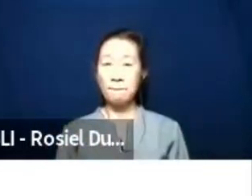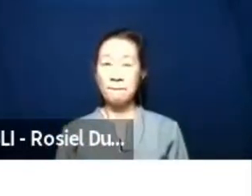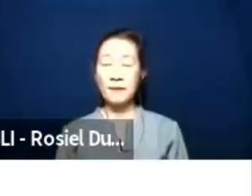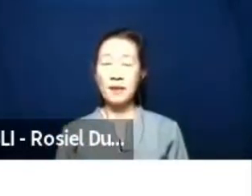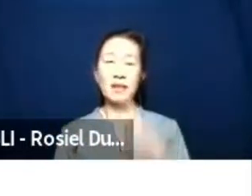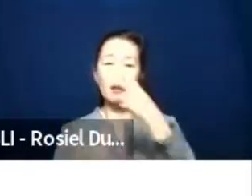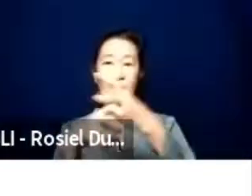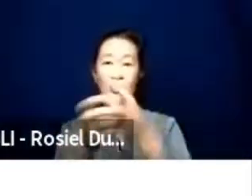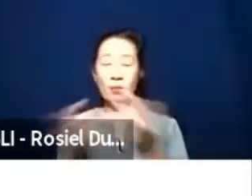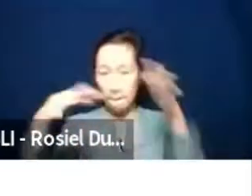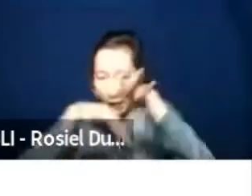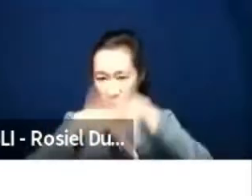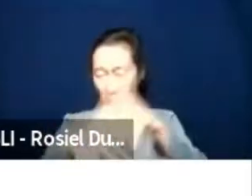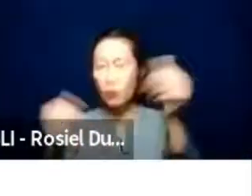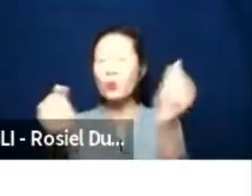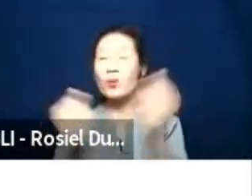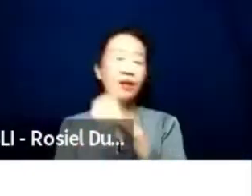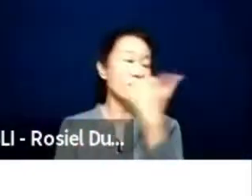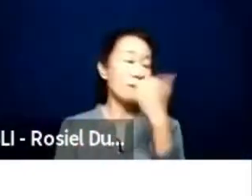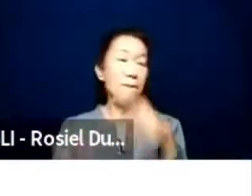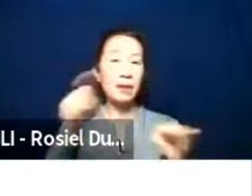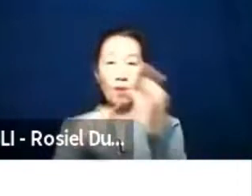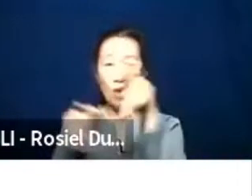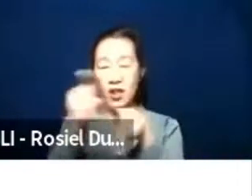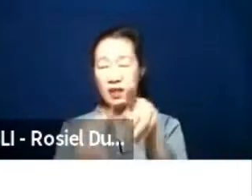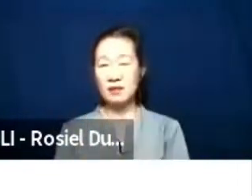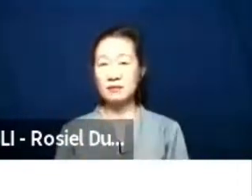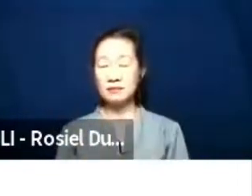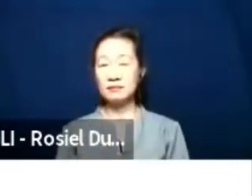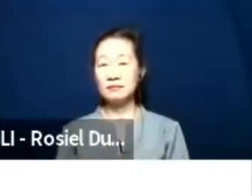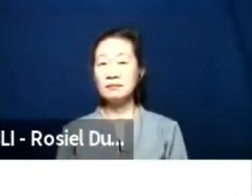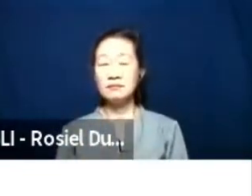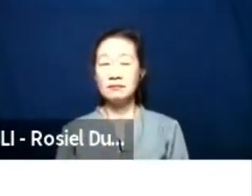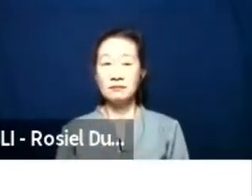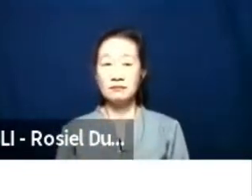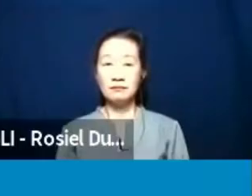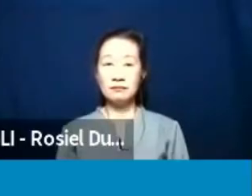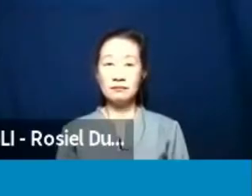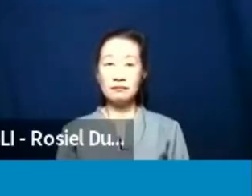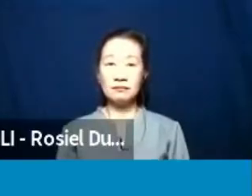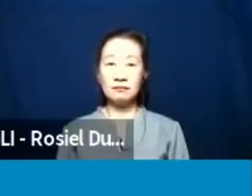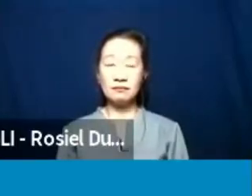mahirap makipaghalubilo sa ibang tao. Okay, so